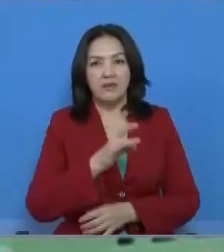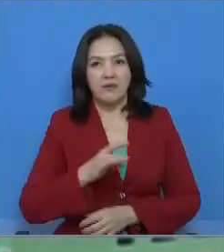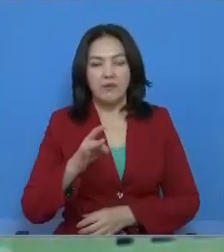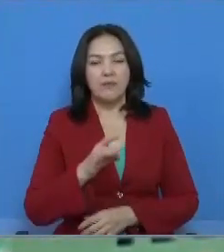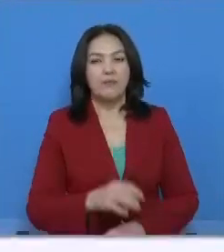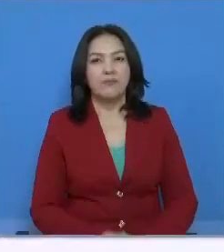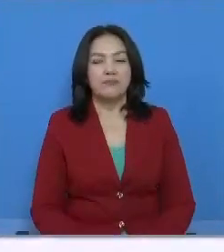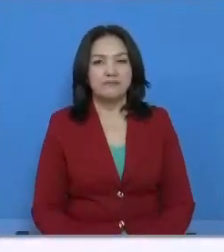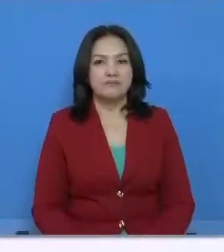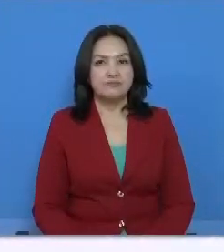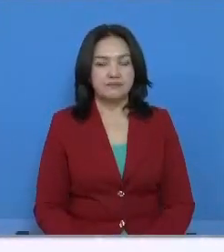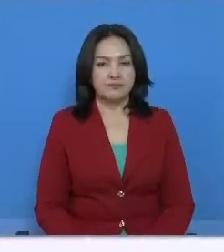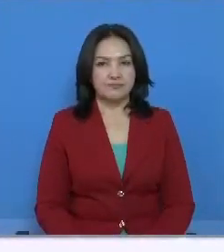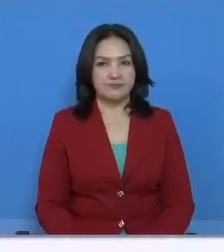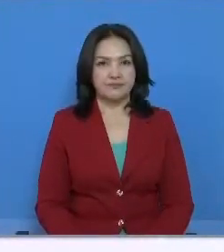республиканского уровней.